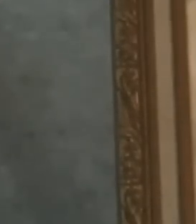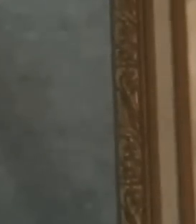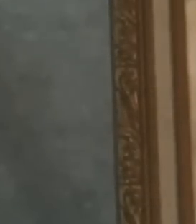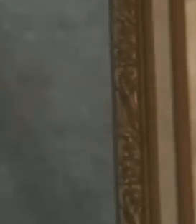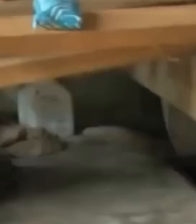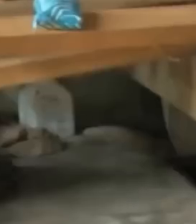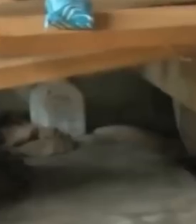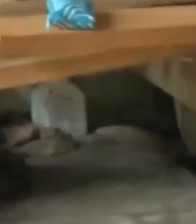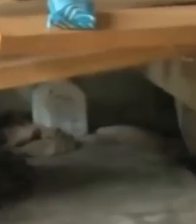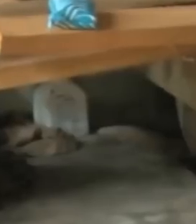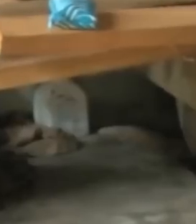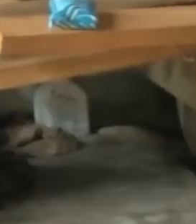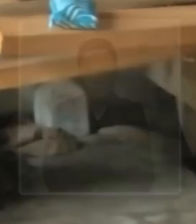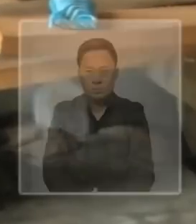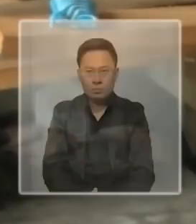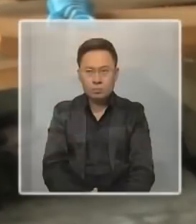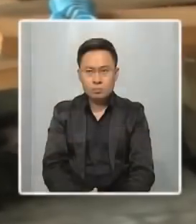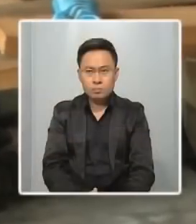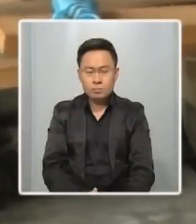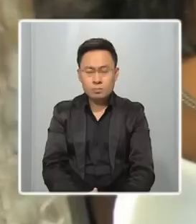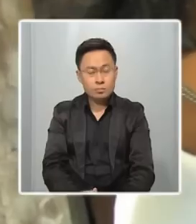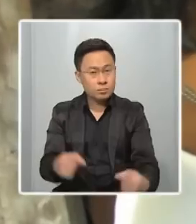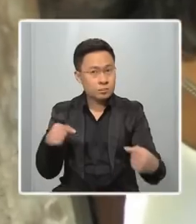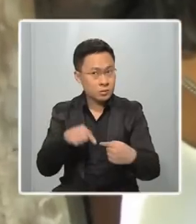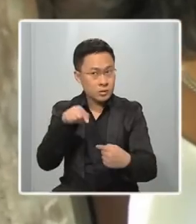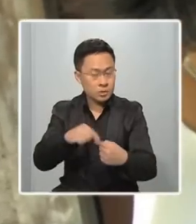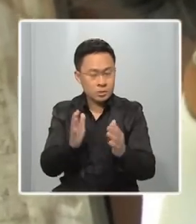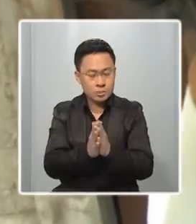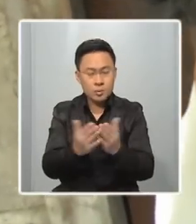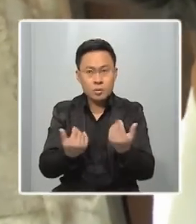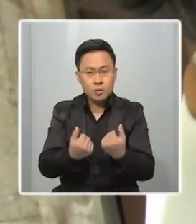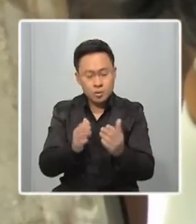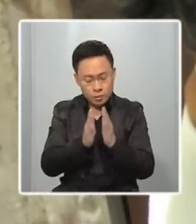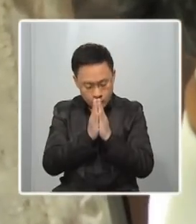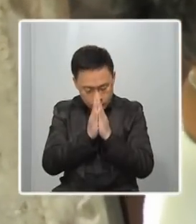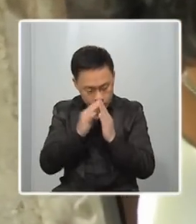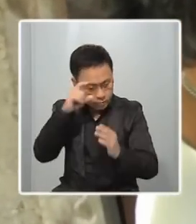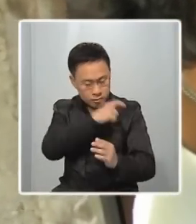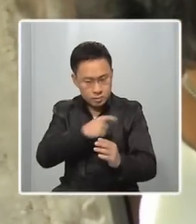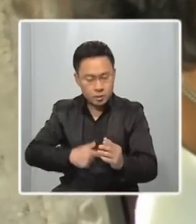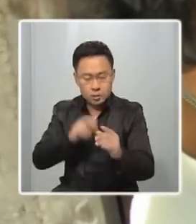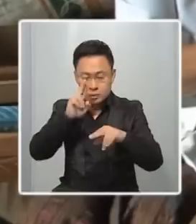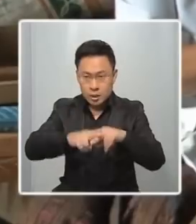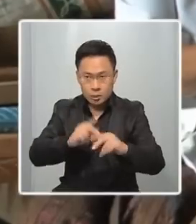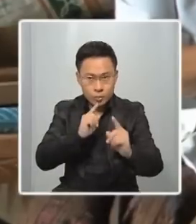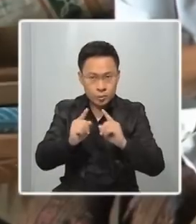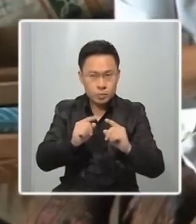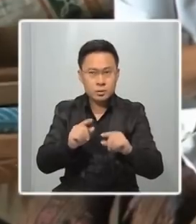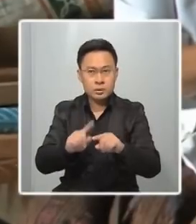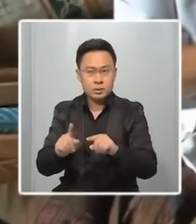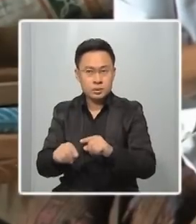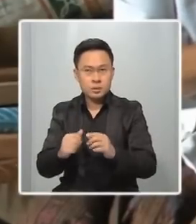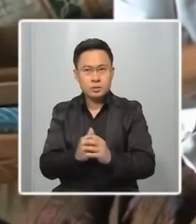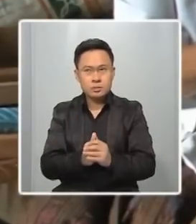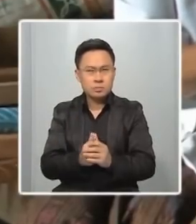แดงนายพร้อมถวายความเคารพขบวนเสด็จพระองค์จึงรับสั่งให้รถพระที่นั่งจอดและทรงมีพระราชปฏิสันถานกับนายพร้อม